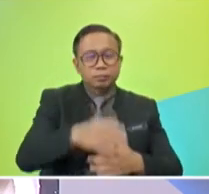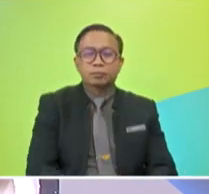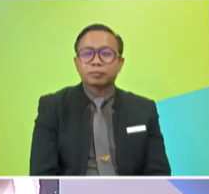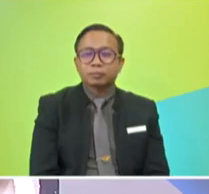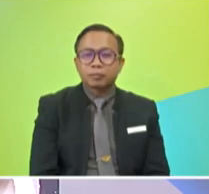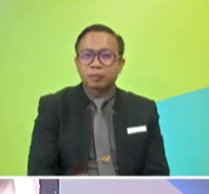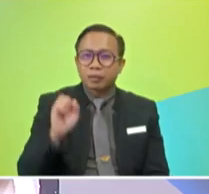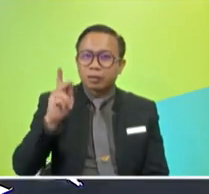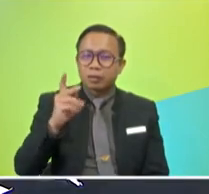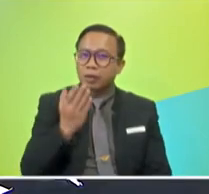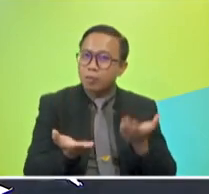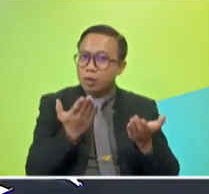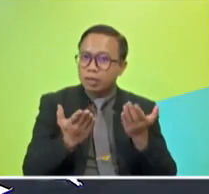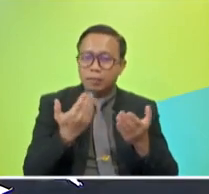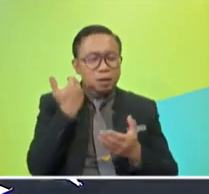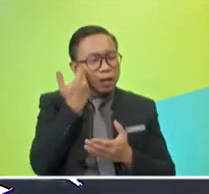oke